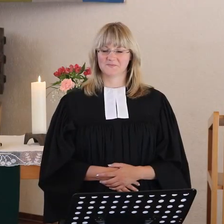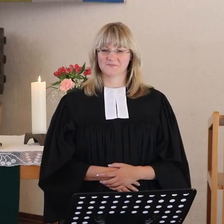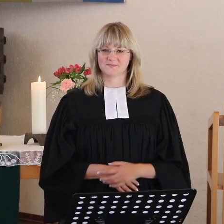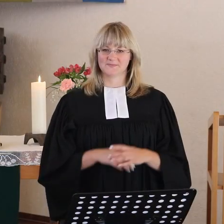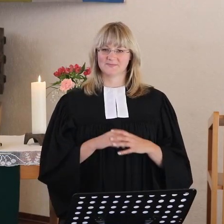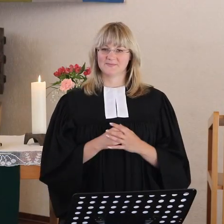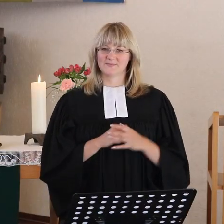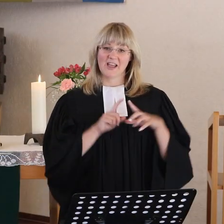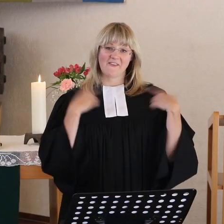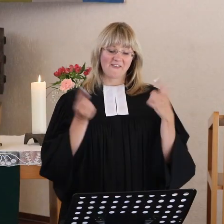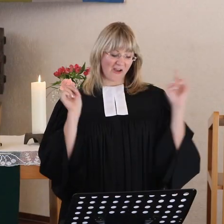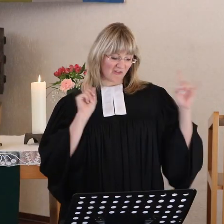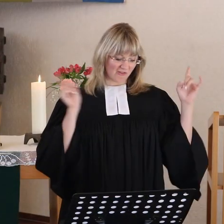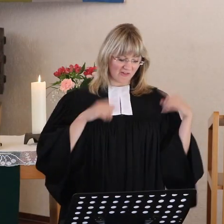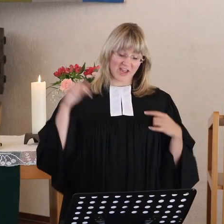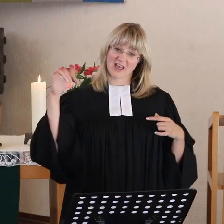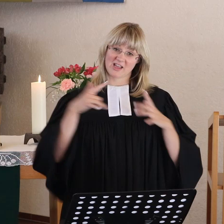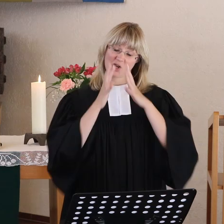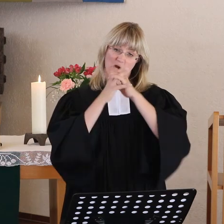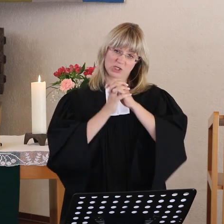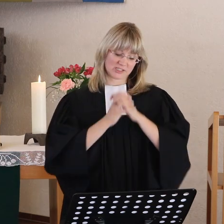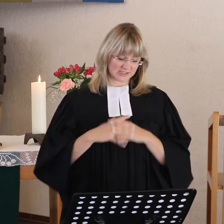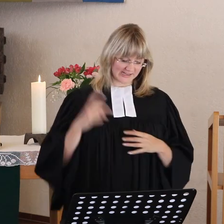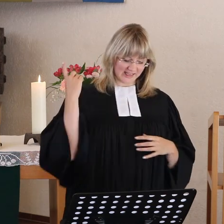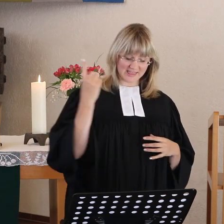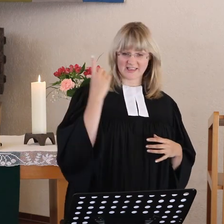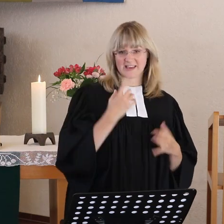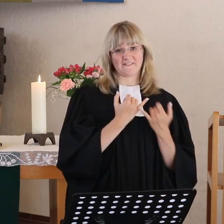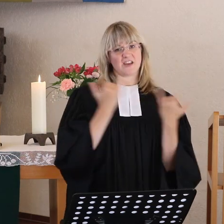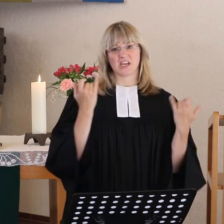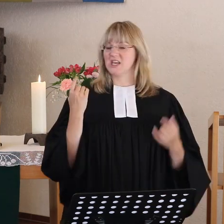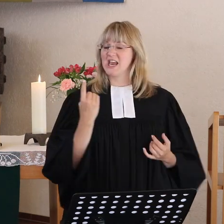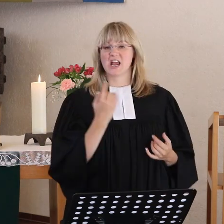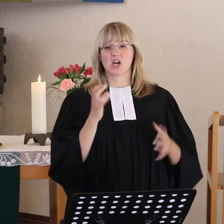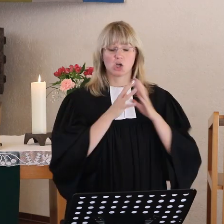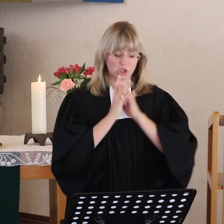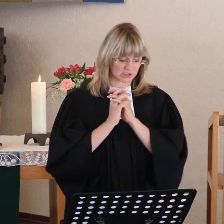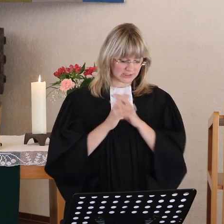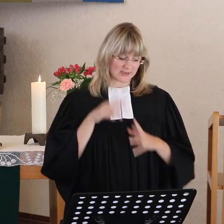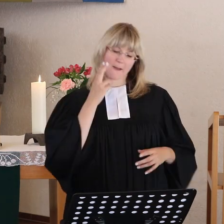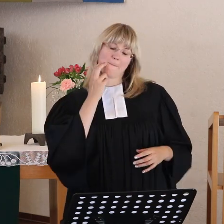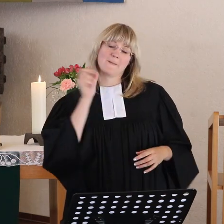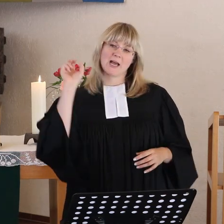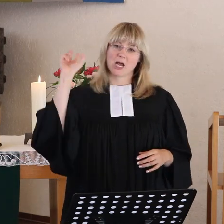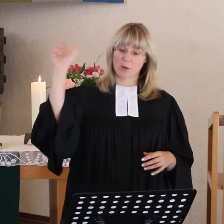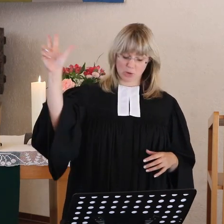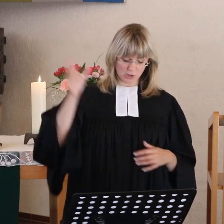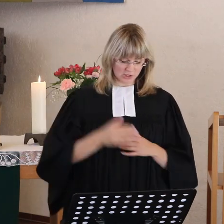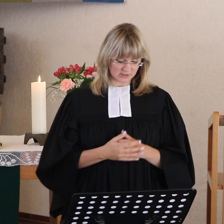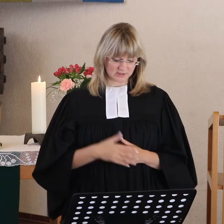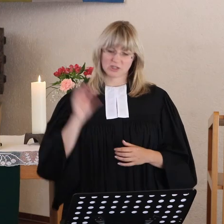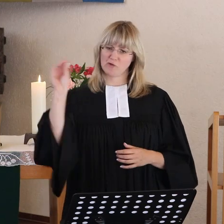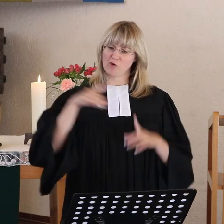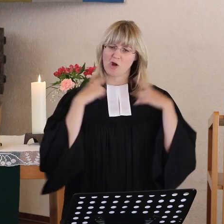Wir feiern diesen Gottesdienst wie jeden christlichen Gottesdienst im Namen Gottes, für uns wie ein guter Vater